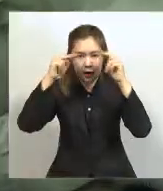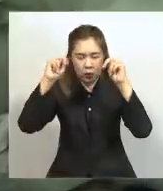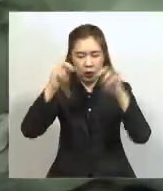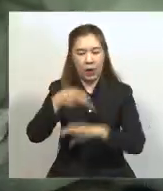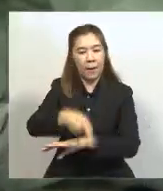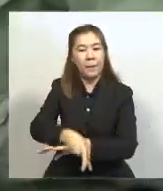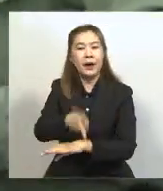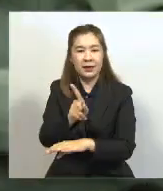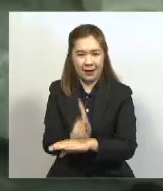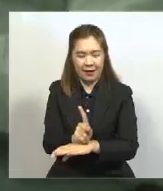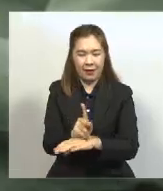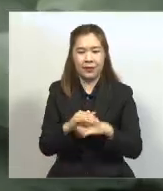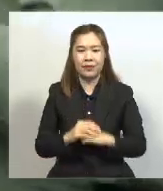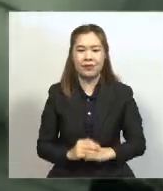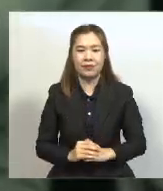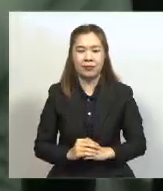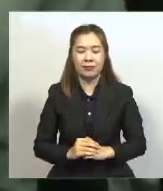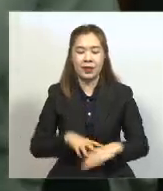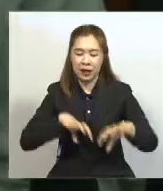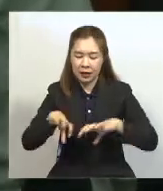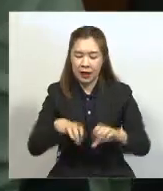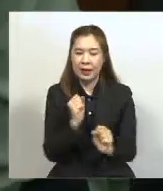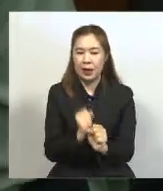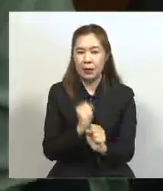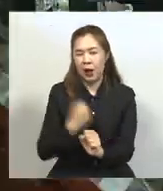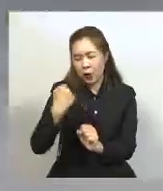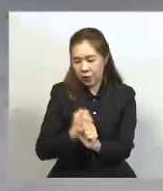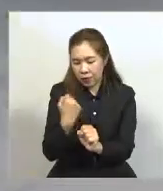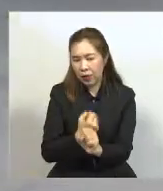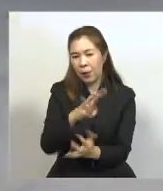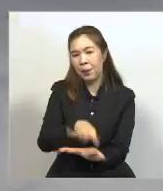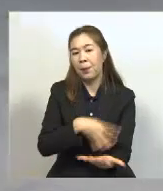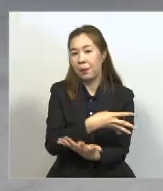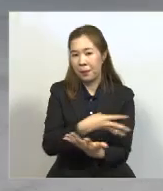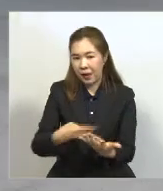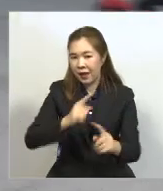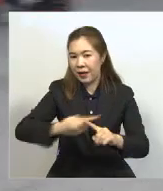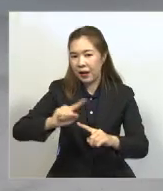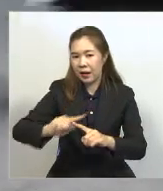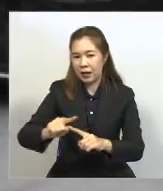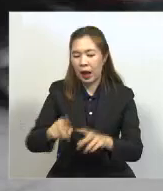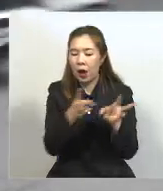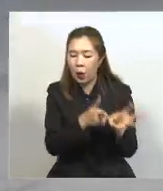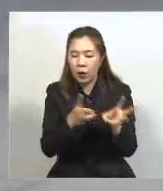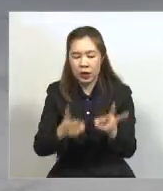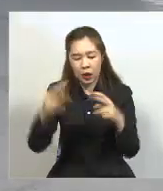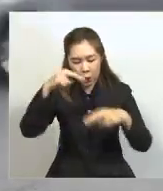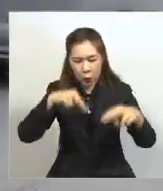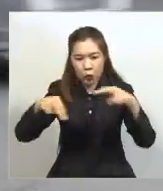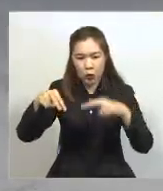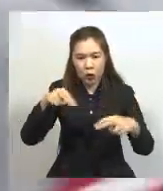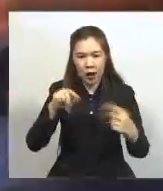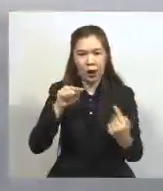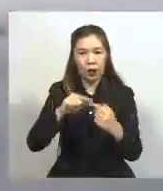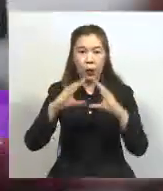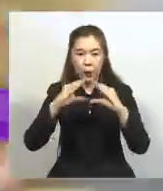ตรีเป็นประธานนะครับมีการรับทราบการเตรียมการและการซักซ้อมแผนเผชิญเหตุในการรักษาความปลอดภัยการประชุมสุดยอดอ